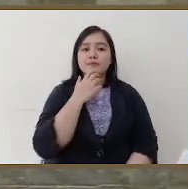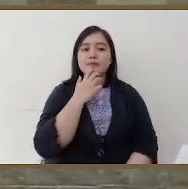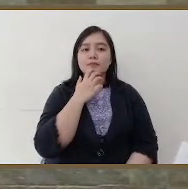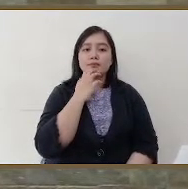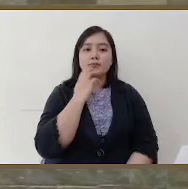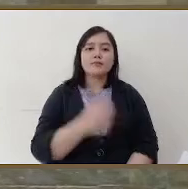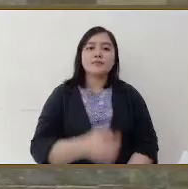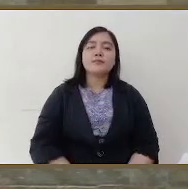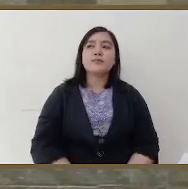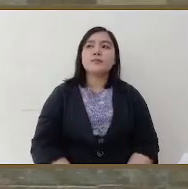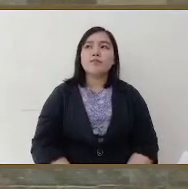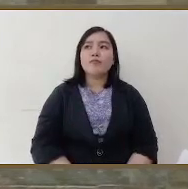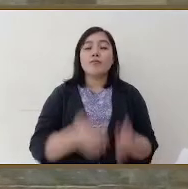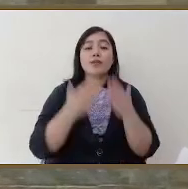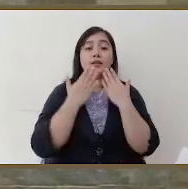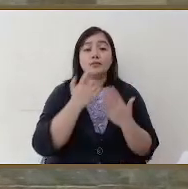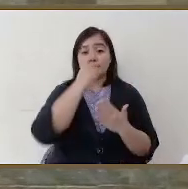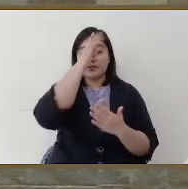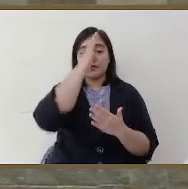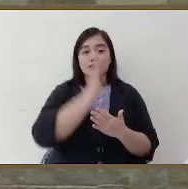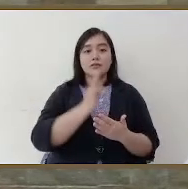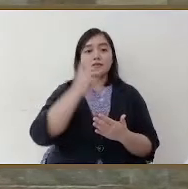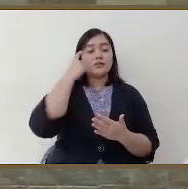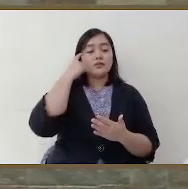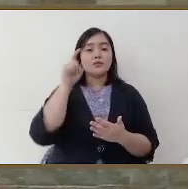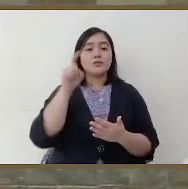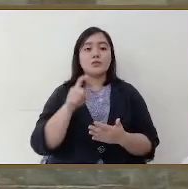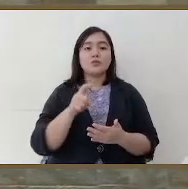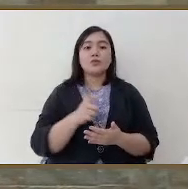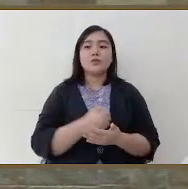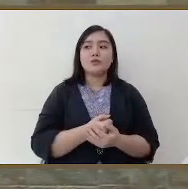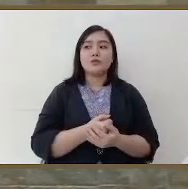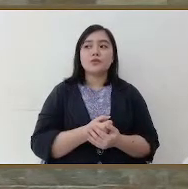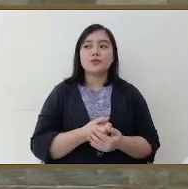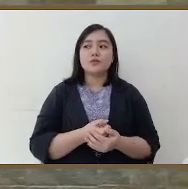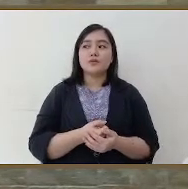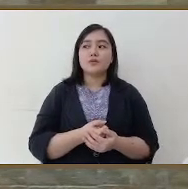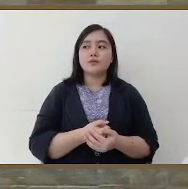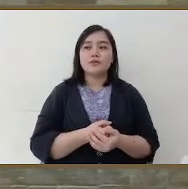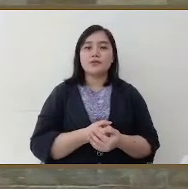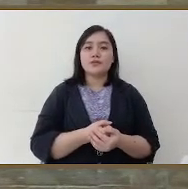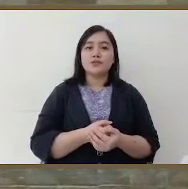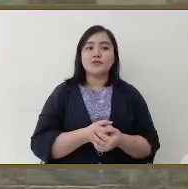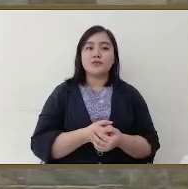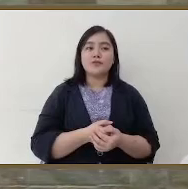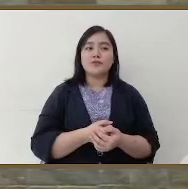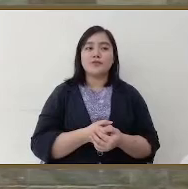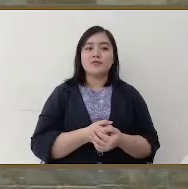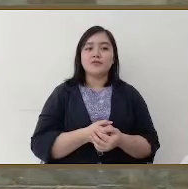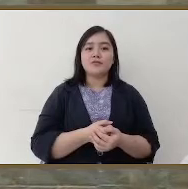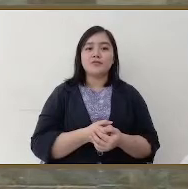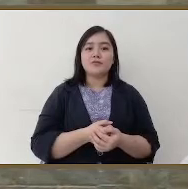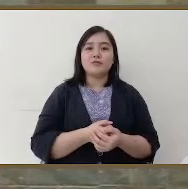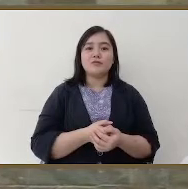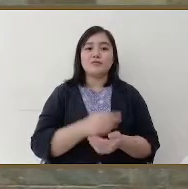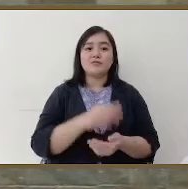Thank God sa mga magan na tatay.